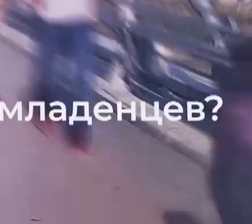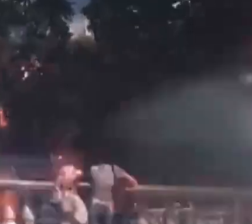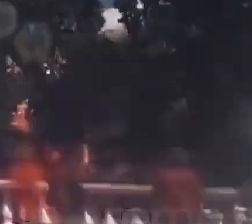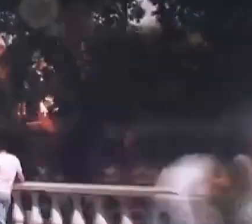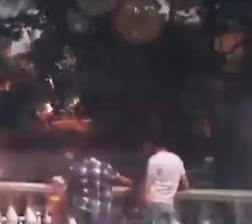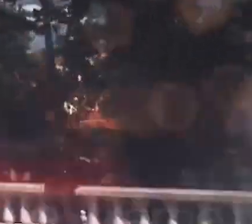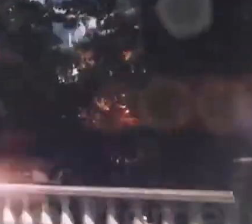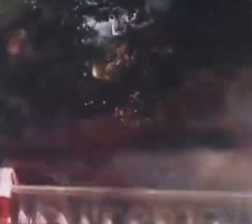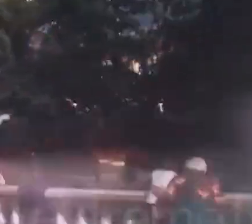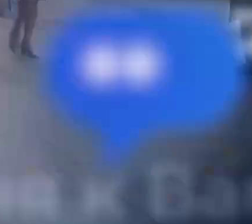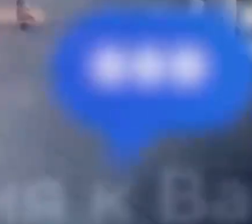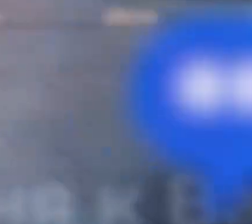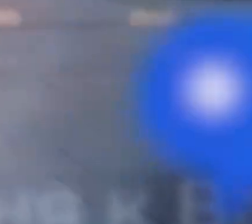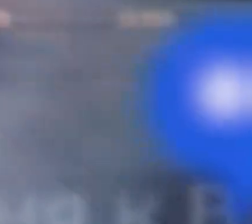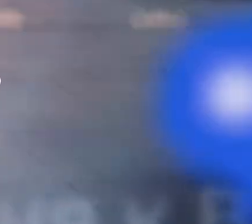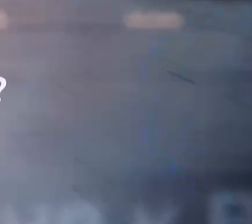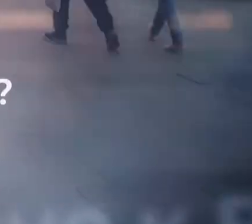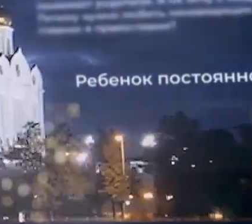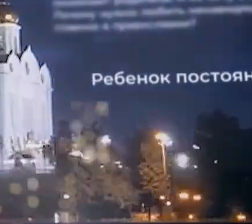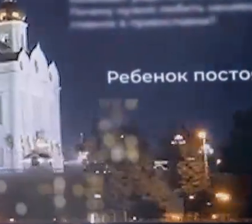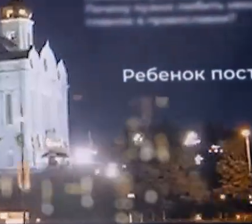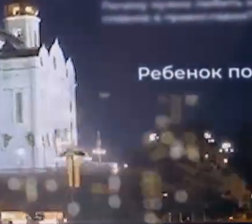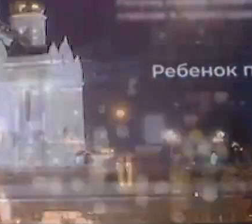нужно молиться? На что нужно обратить внимание в